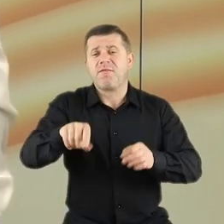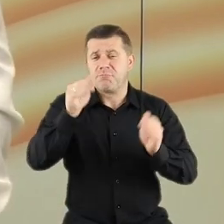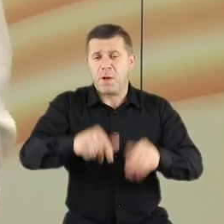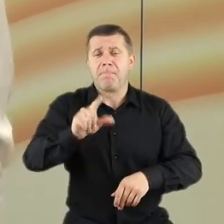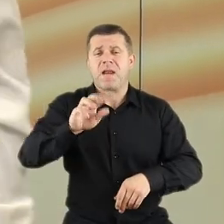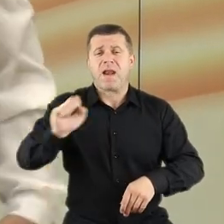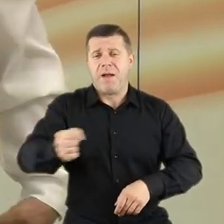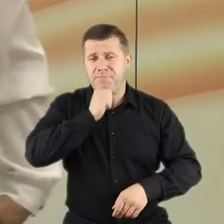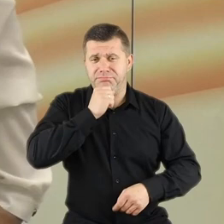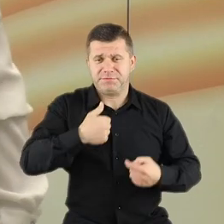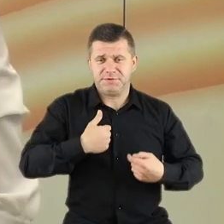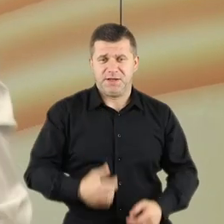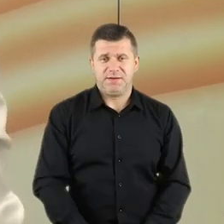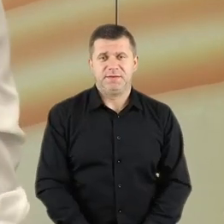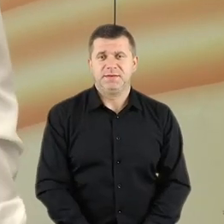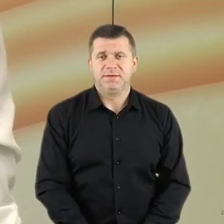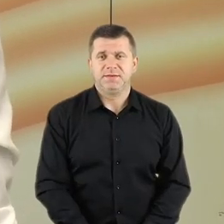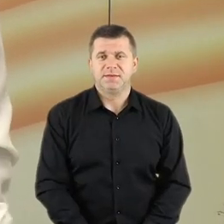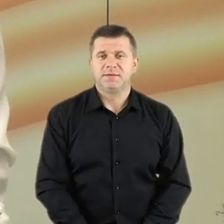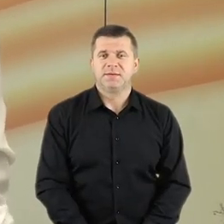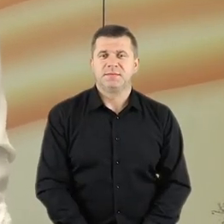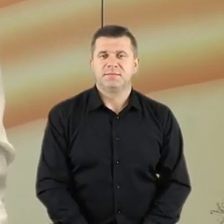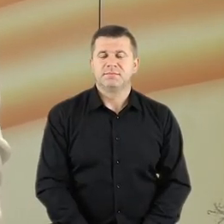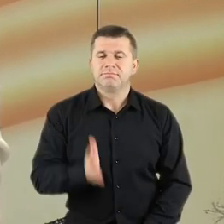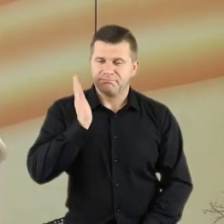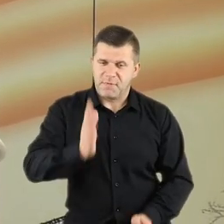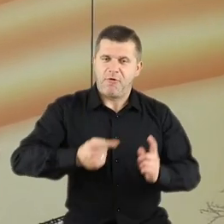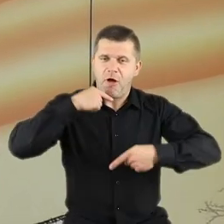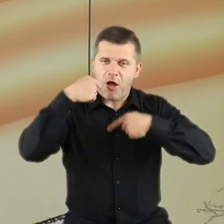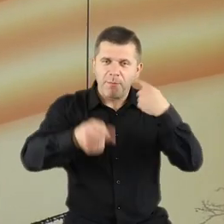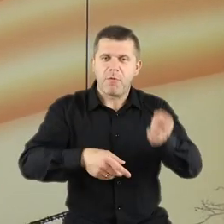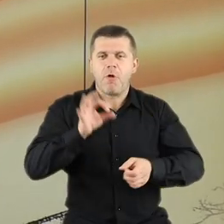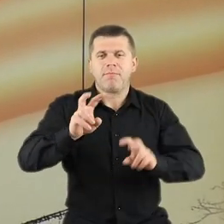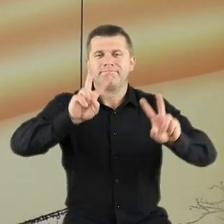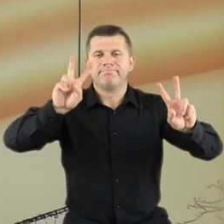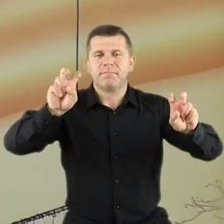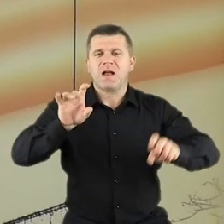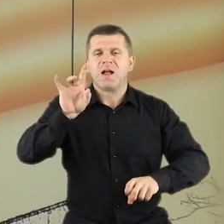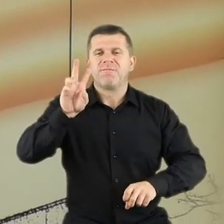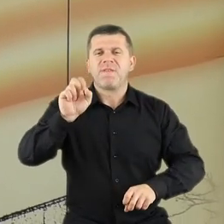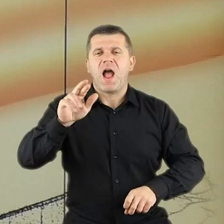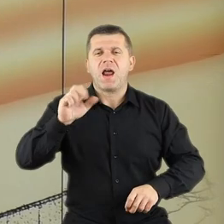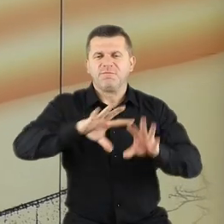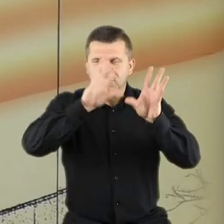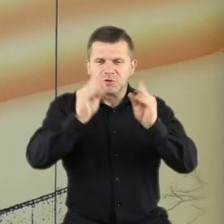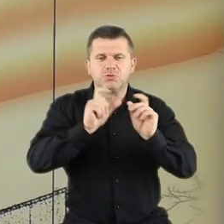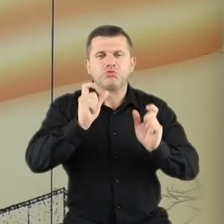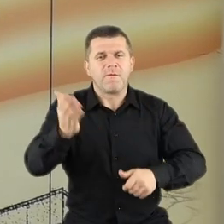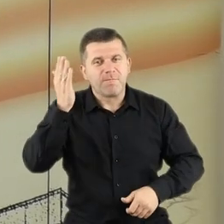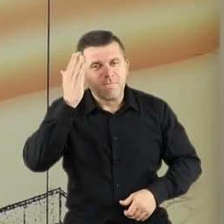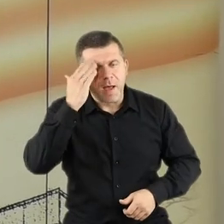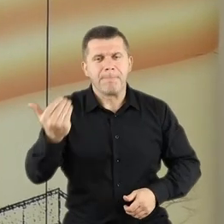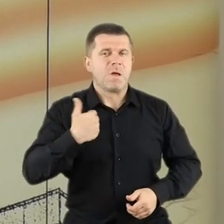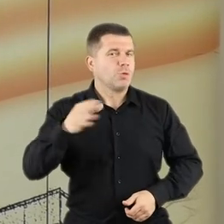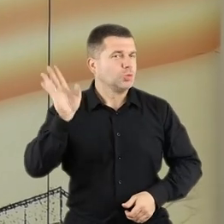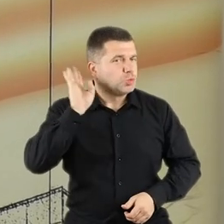prababcia No i będę właśnie opowiadać o gwarze wszystko co wiem co słyszałam